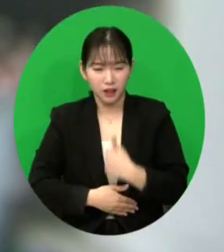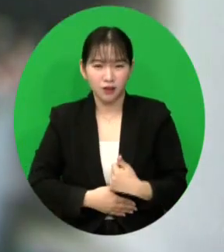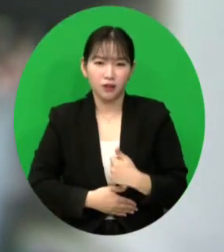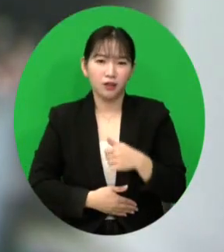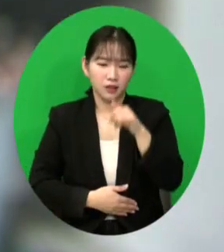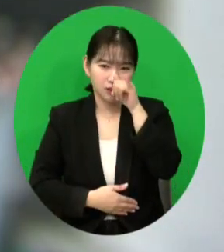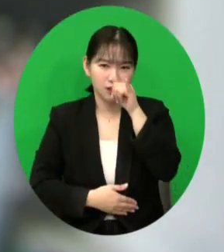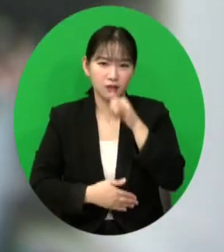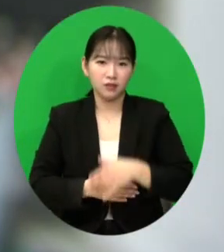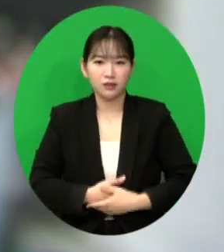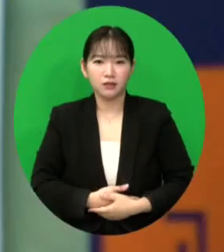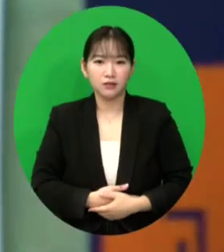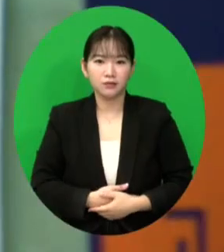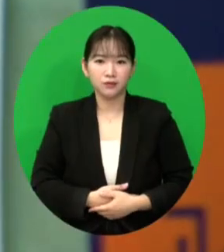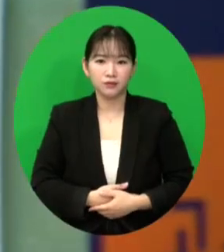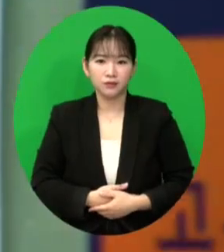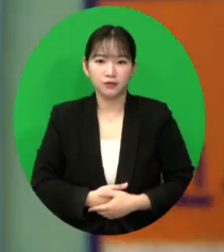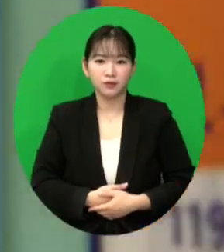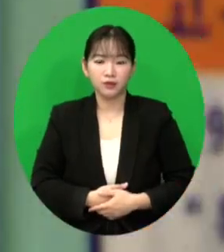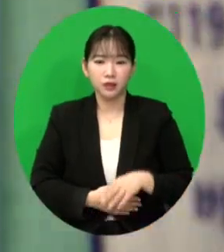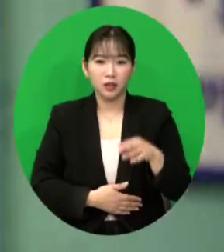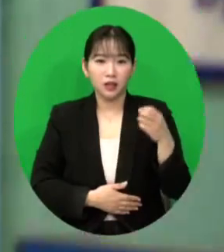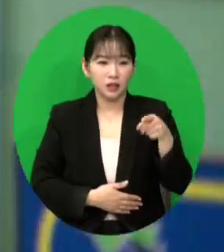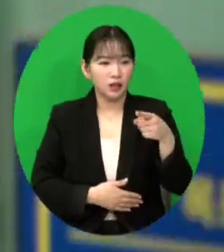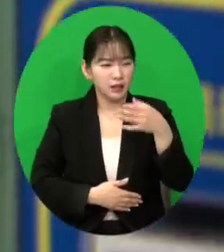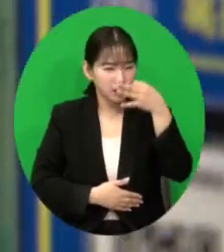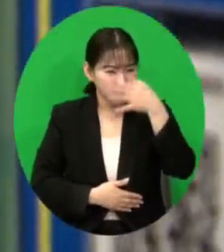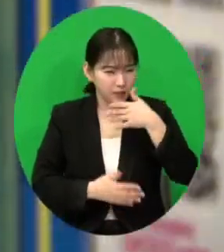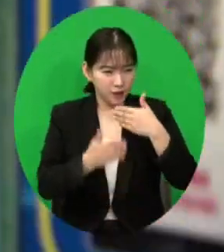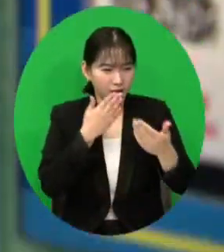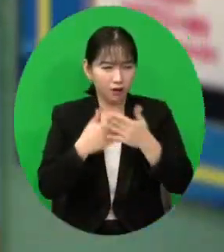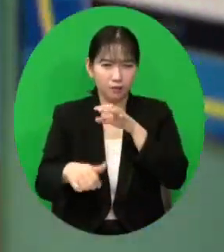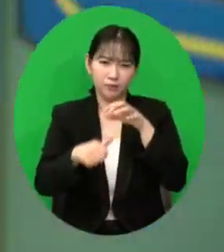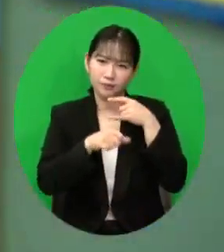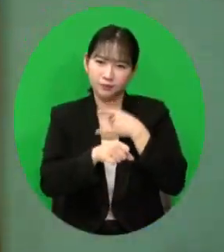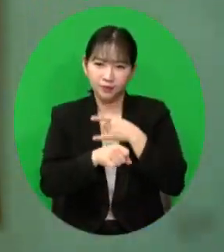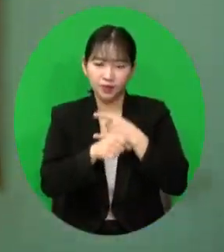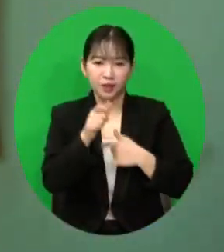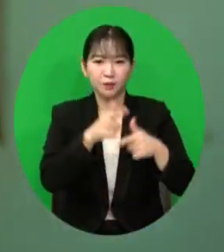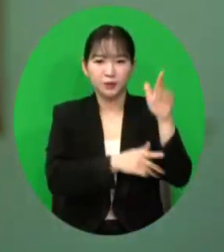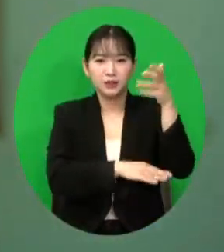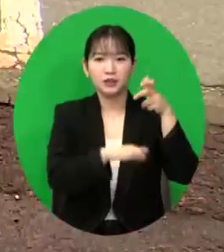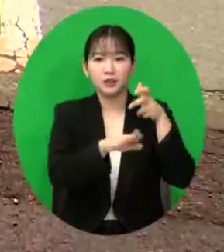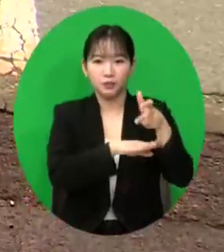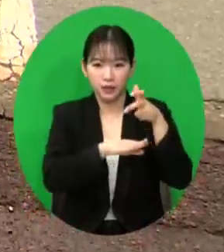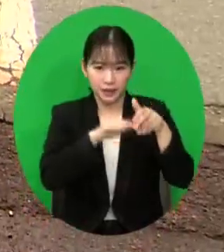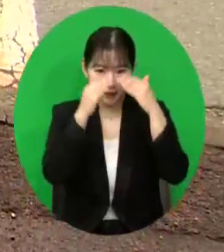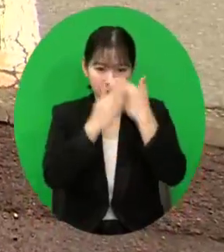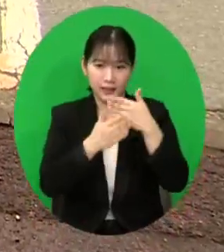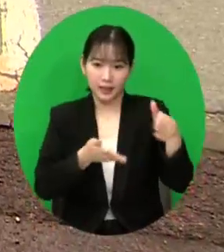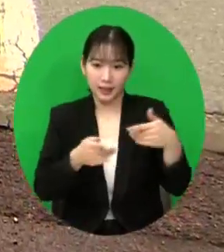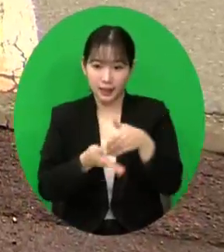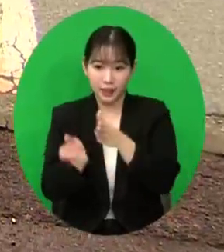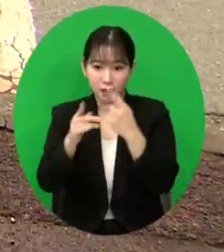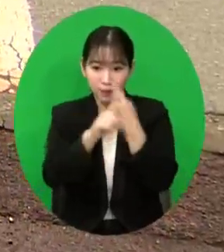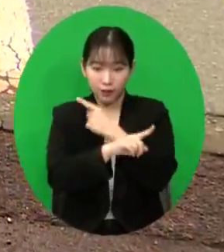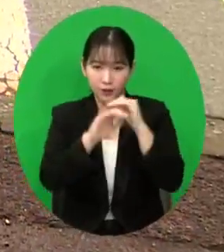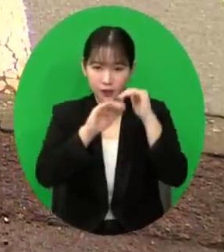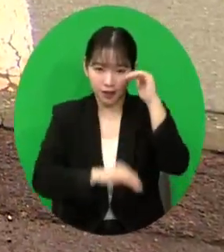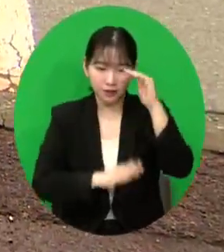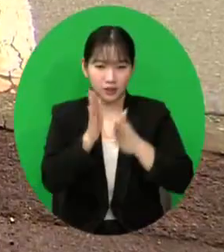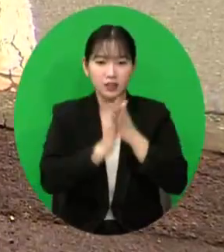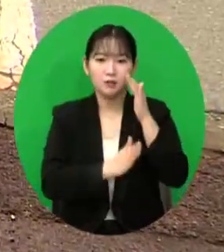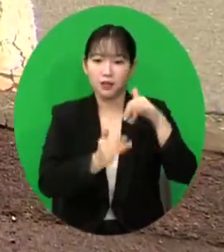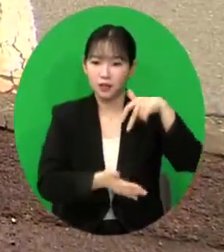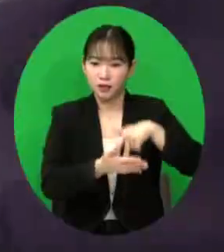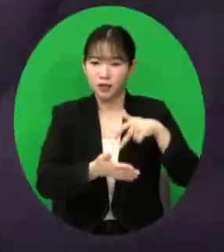초유의 사태가 발생했습니다. 그런 혹독한 경험을 바탕으로 마련된 목포 시내버스 전면 노선 개편안이